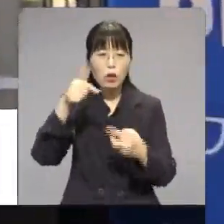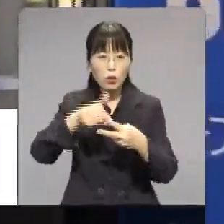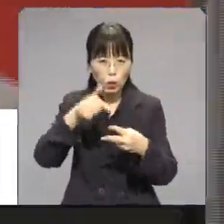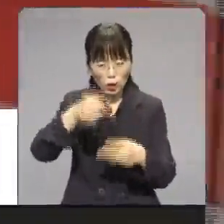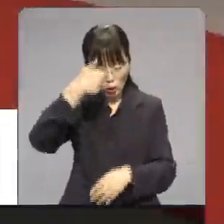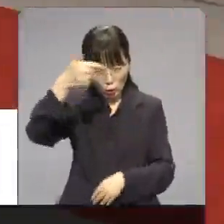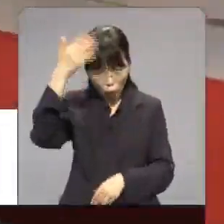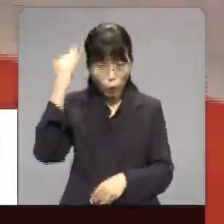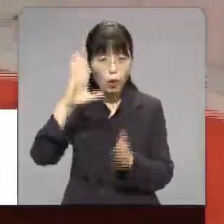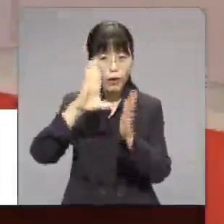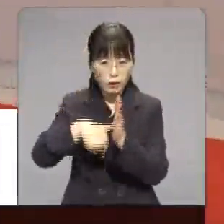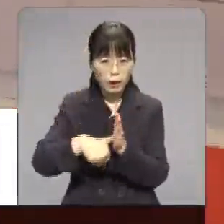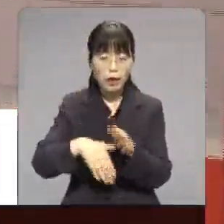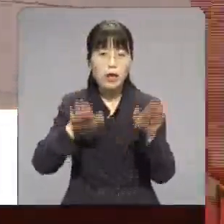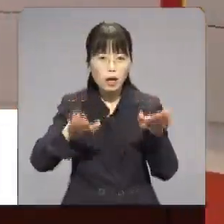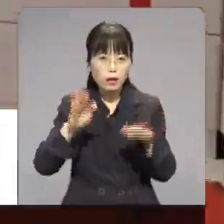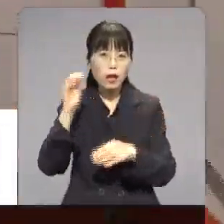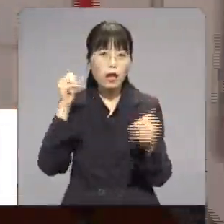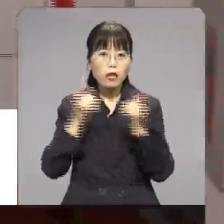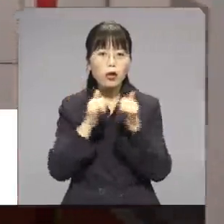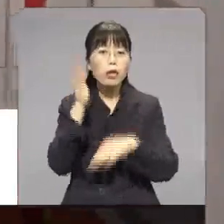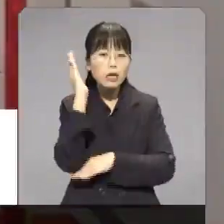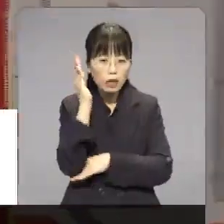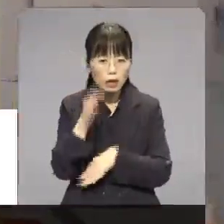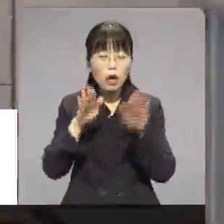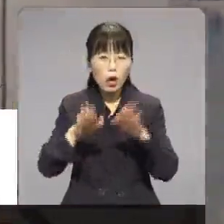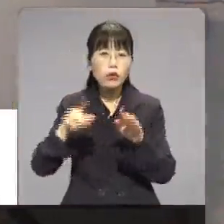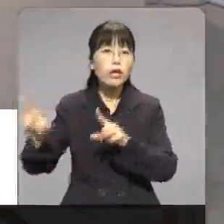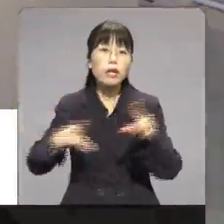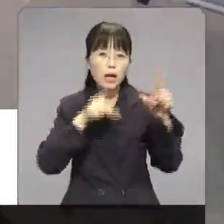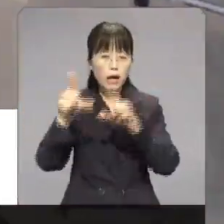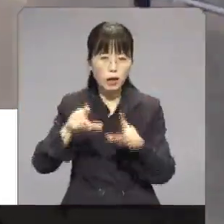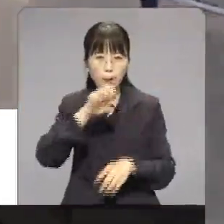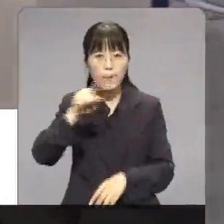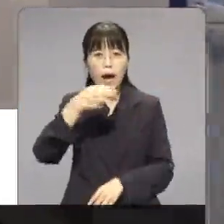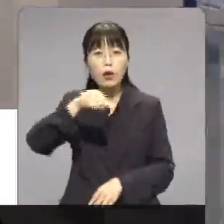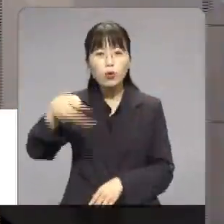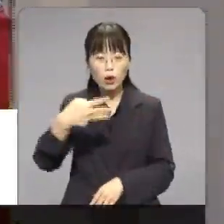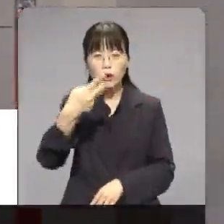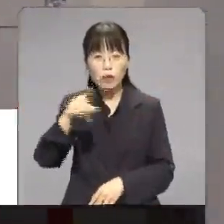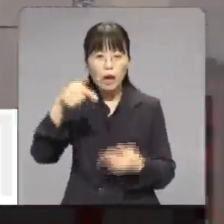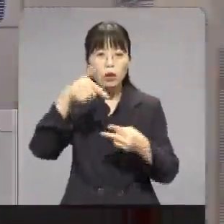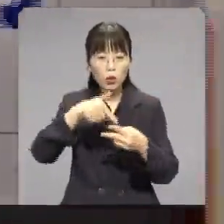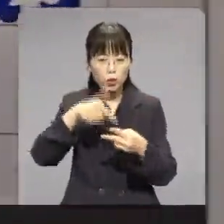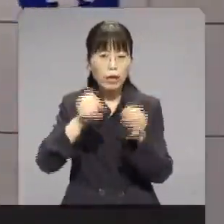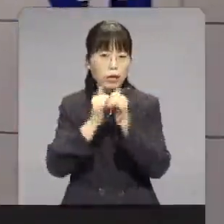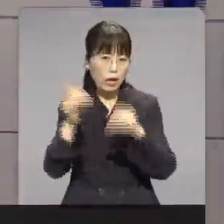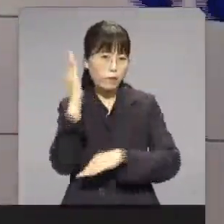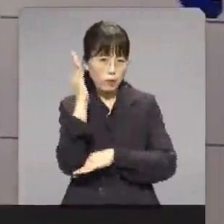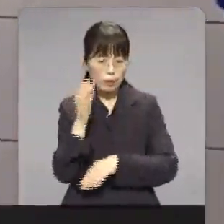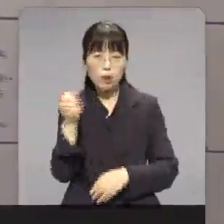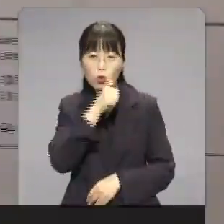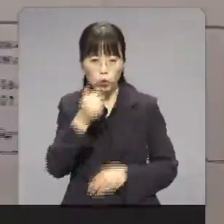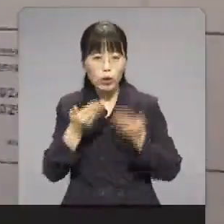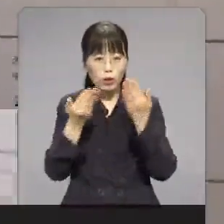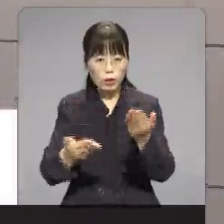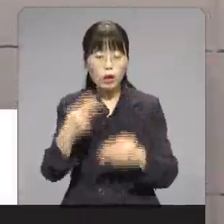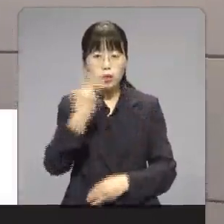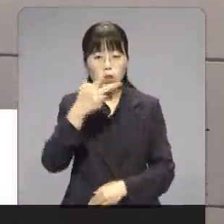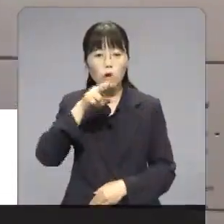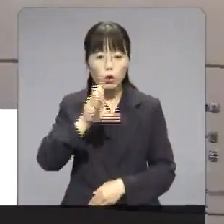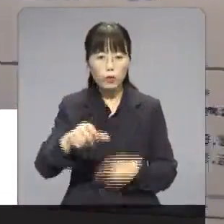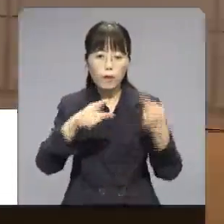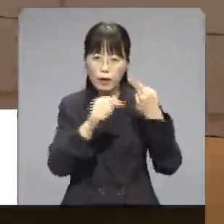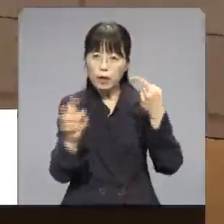고려 시대의 현대의 전쟁 이야기, 그리고 현재에 살아가는 만월대와 교동의 사람 이야기를 소개하는데요.